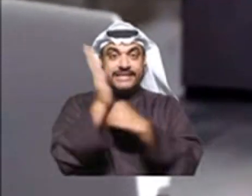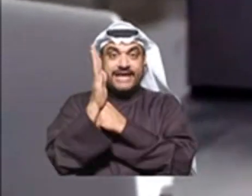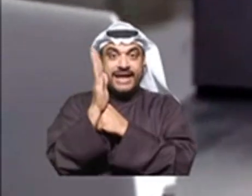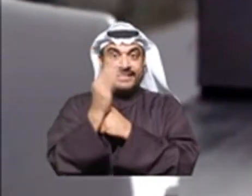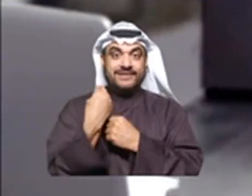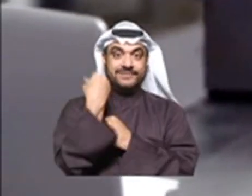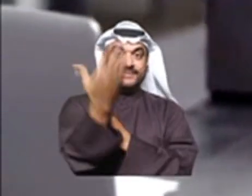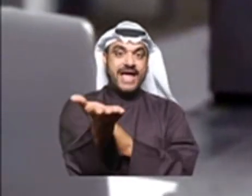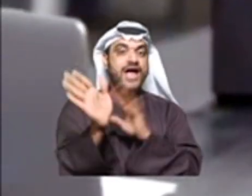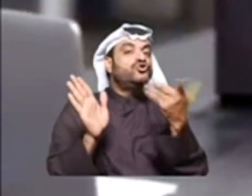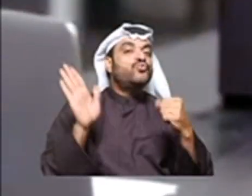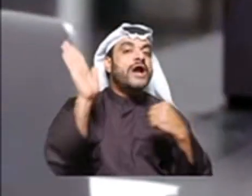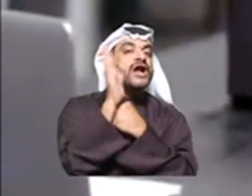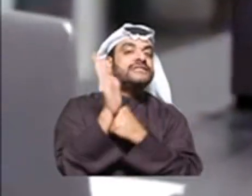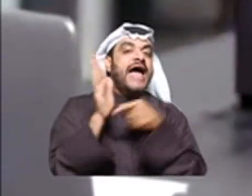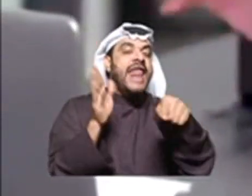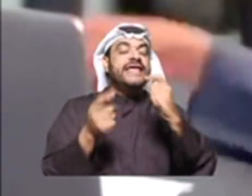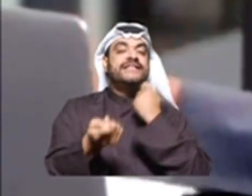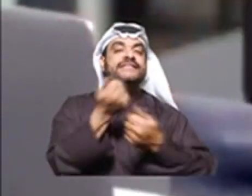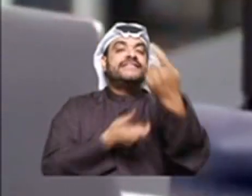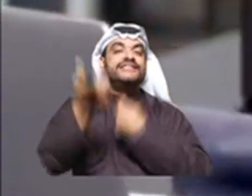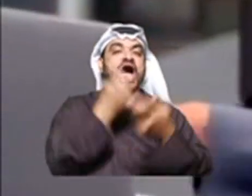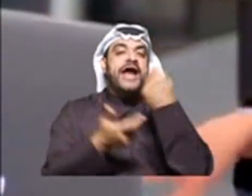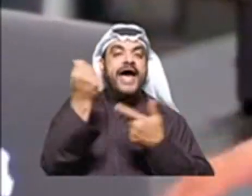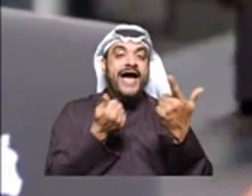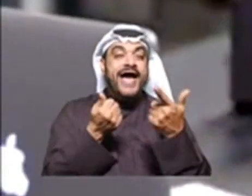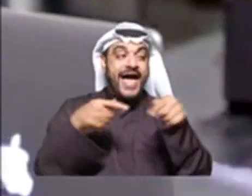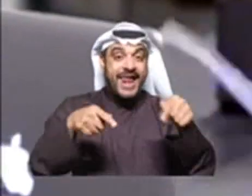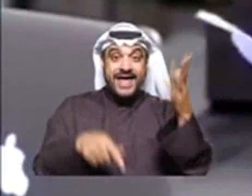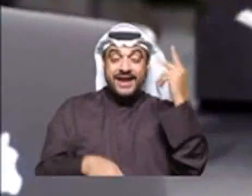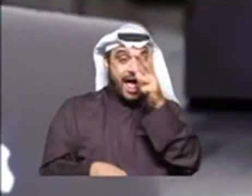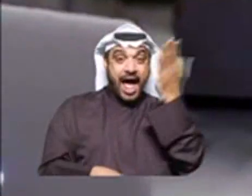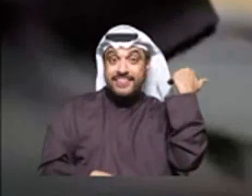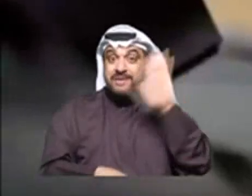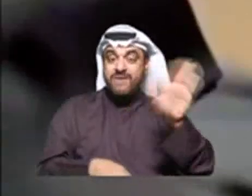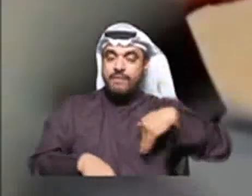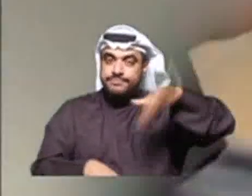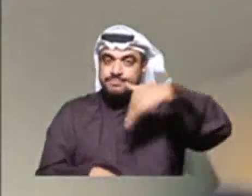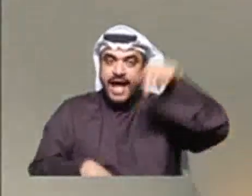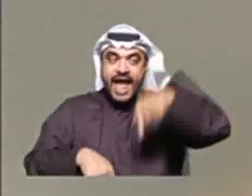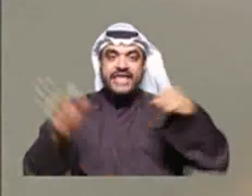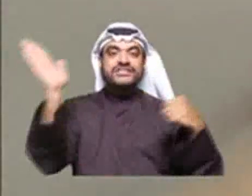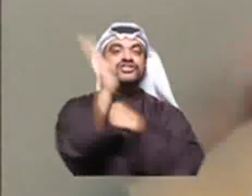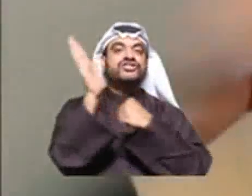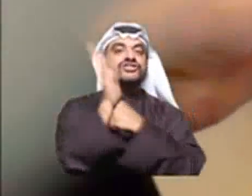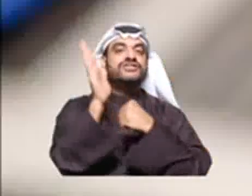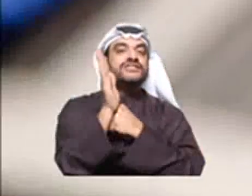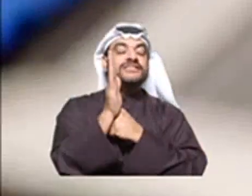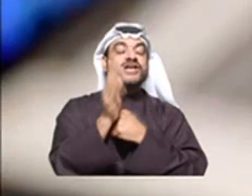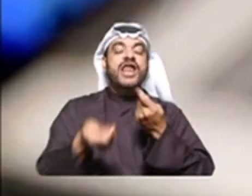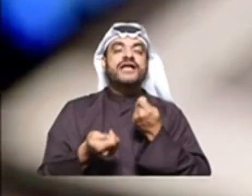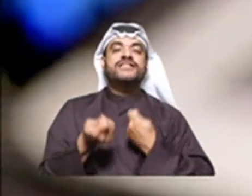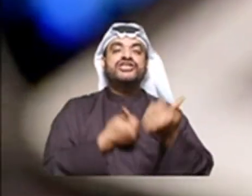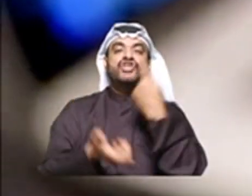دفعت عن طريق الكينت رسوم الرخصة، وقدرت أني أنا أطبع رخصتي وأنا بالبيت من غير أي صعوبة. رخصة إلكترونية اليوم وفرت